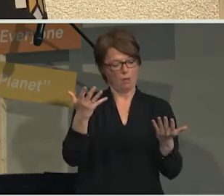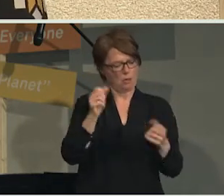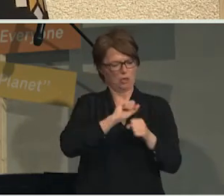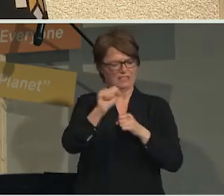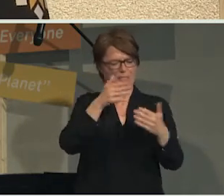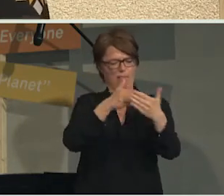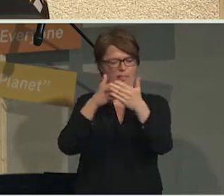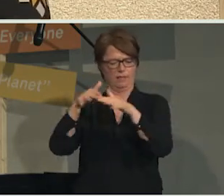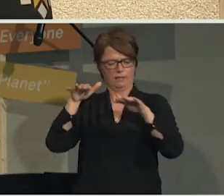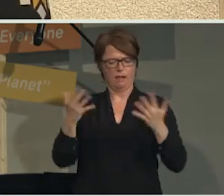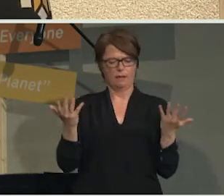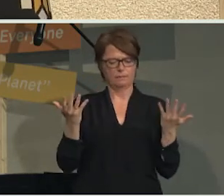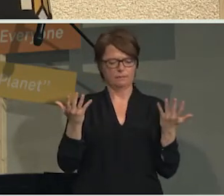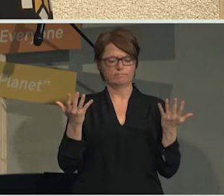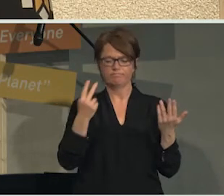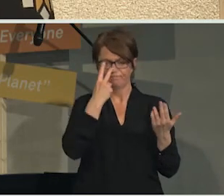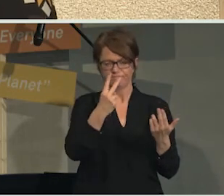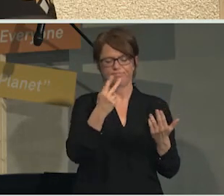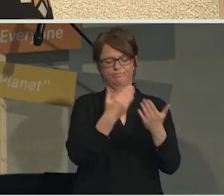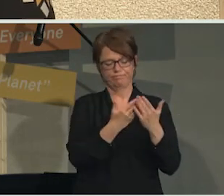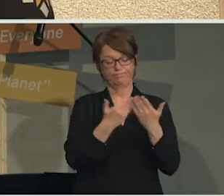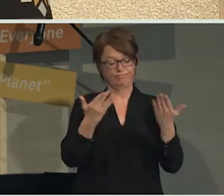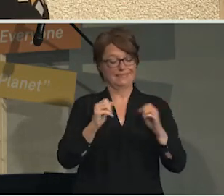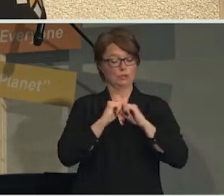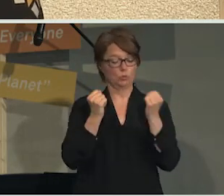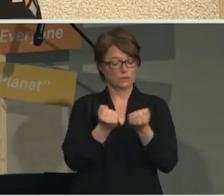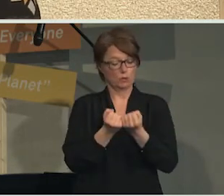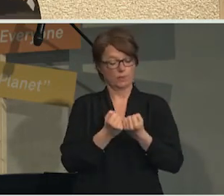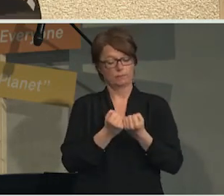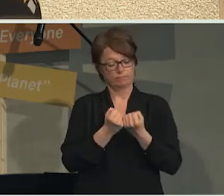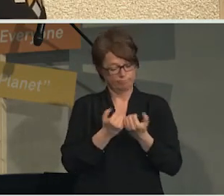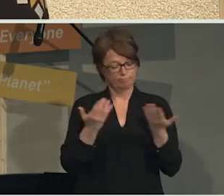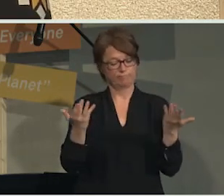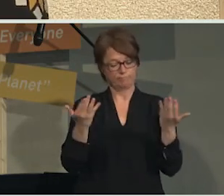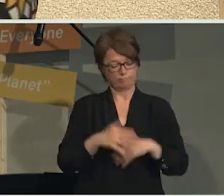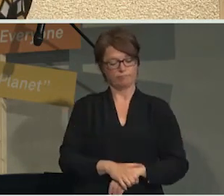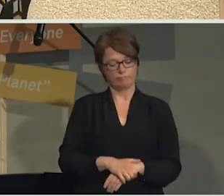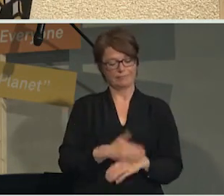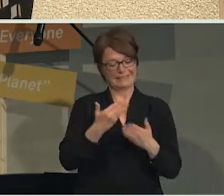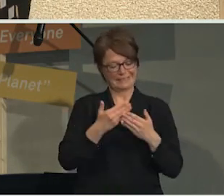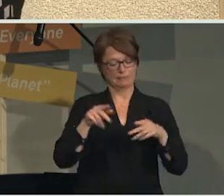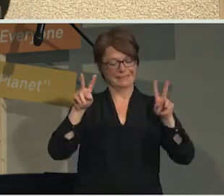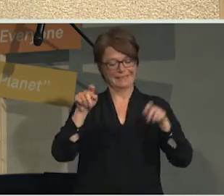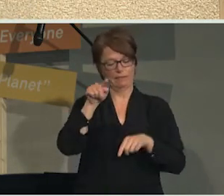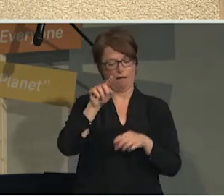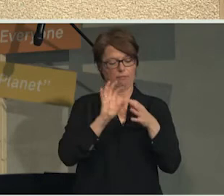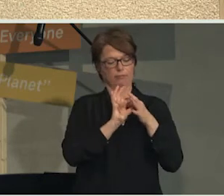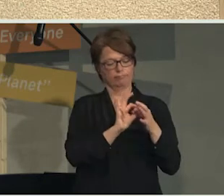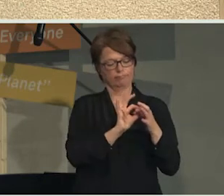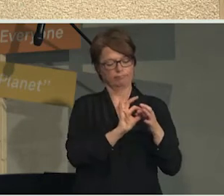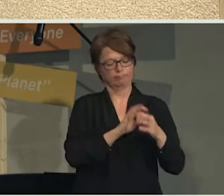single-issue lives. Wieder ein Zitat von Audre Lorde, ausgesucht vom Nachwuchs des